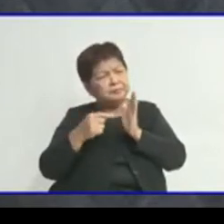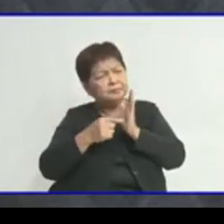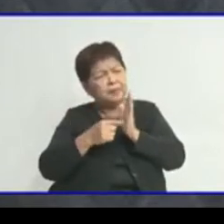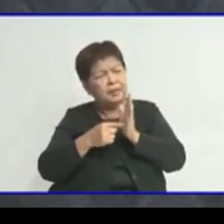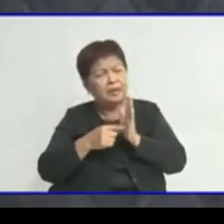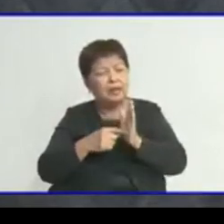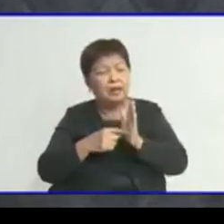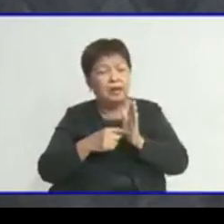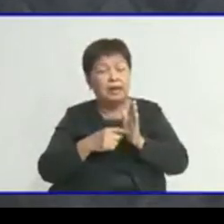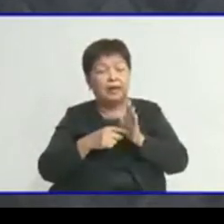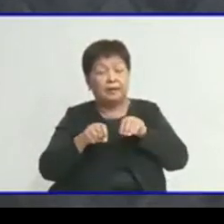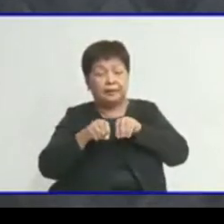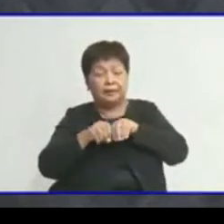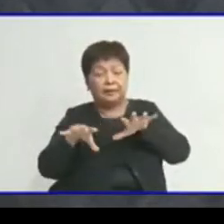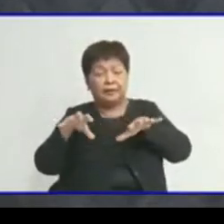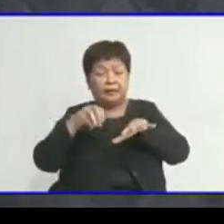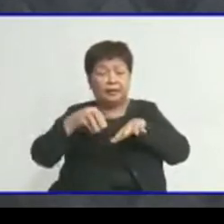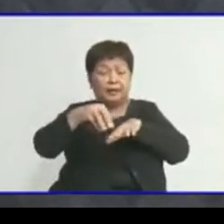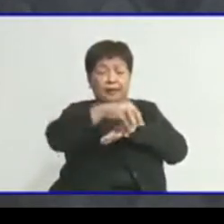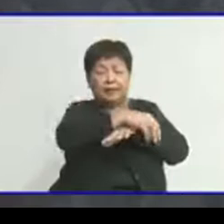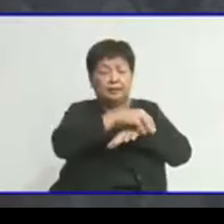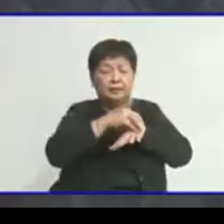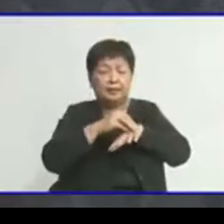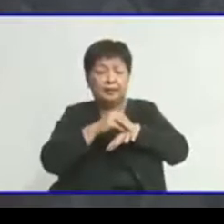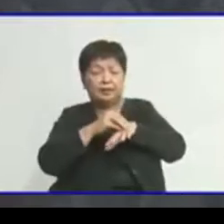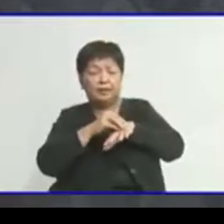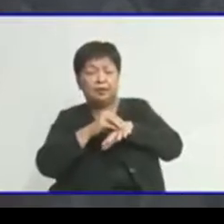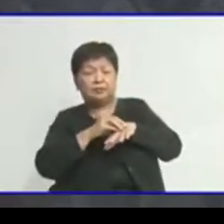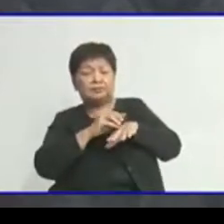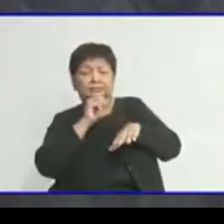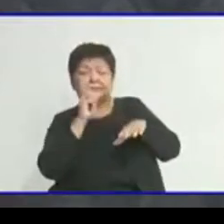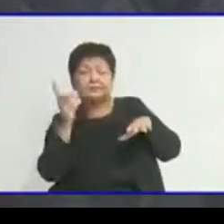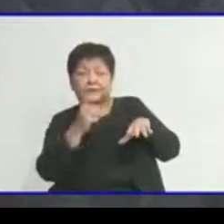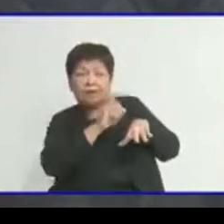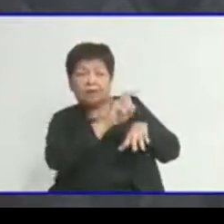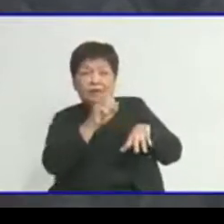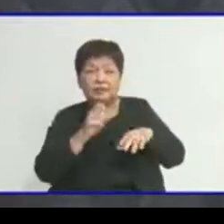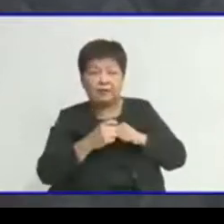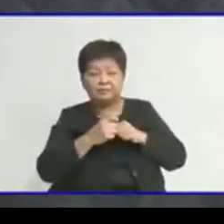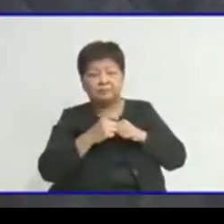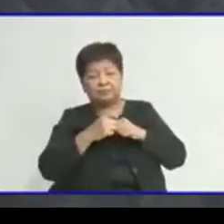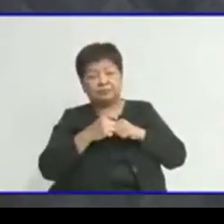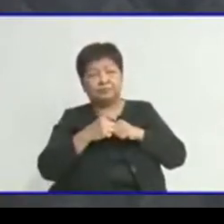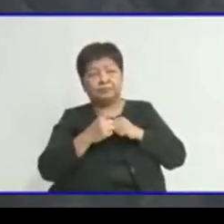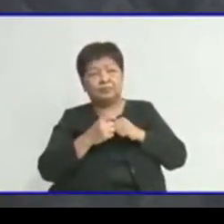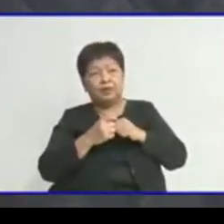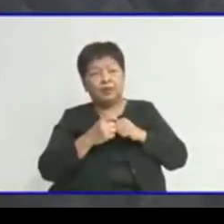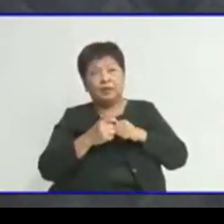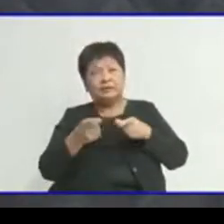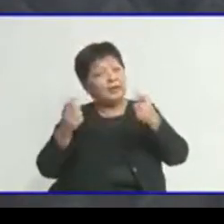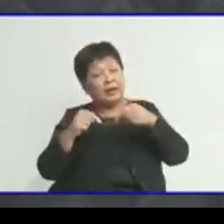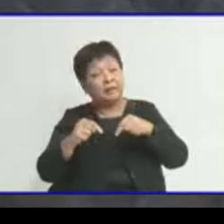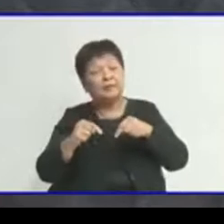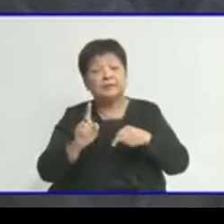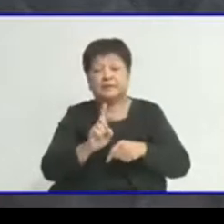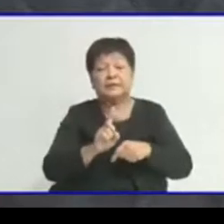ลี้ภัยCRSP ซึ่งเป็นผู้จัดงานเสวนาก็ได้ค่ะสามารถติดต่อเข้ามาได้เลยนะ